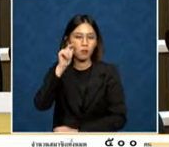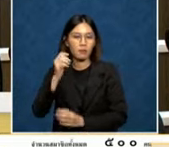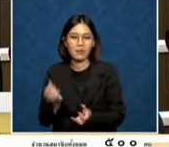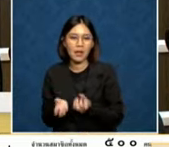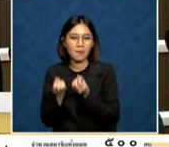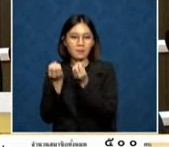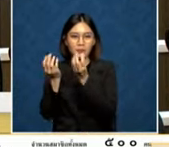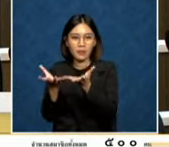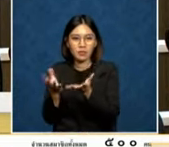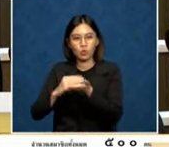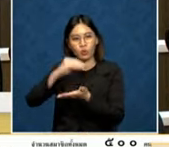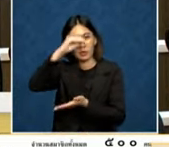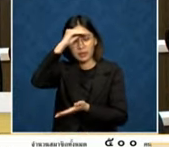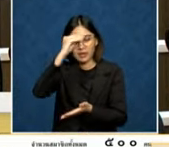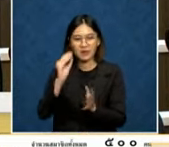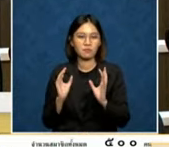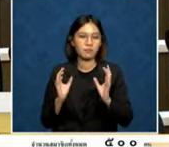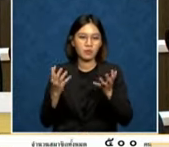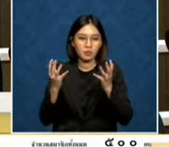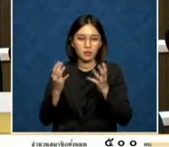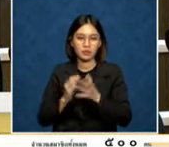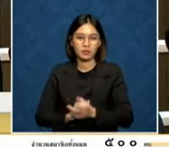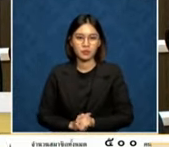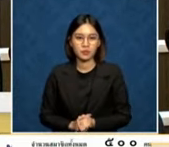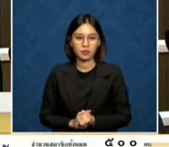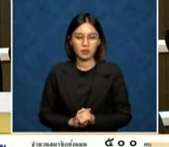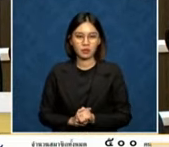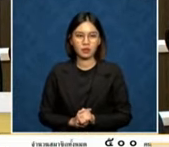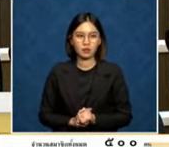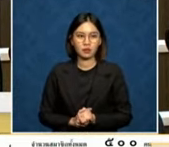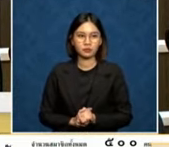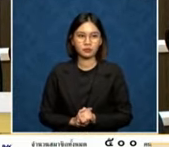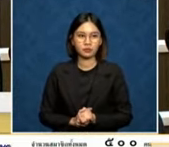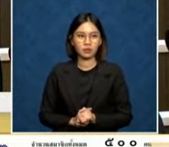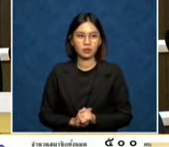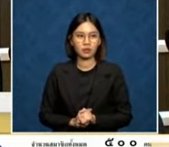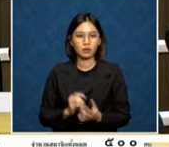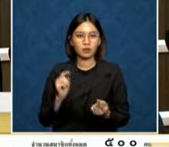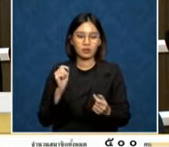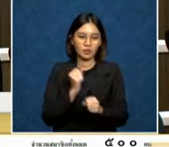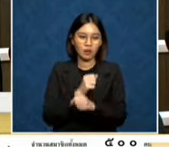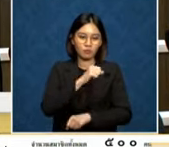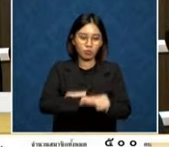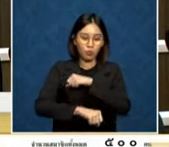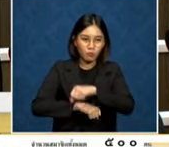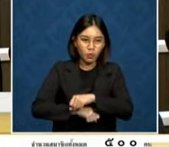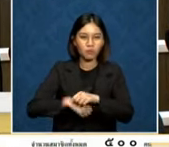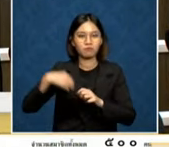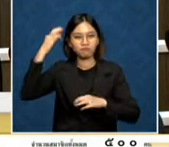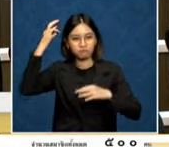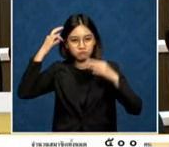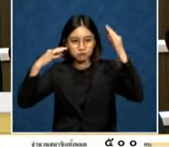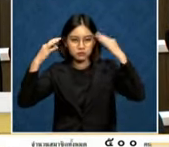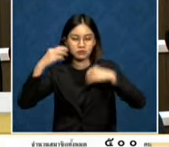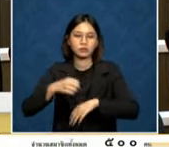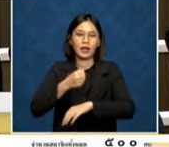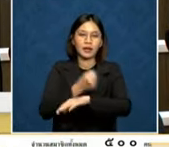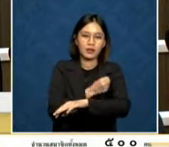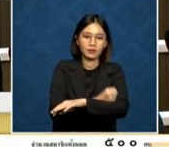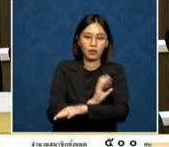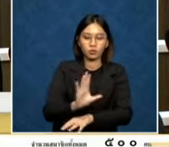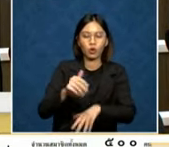ส่งบุหลานมาเล่าเรียนโรงเรียนแห่งนี้ที่สร้างมาจากหย่านเหงื่อแรงงานภายในชุม